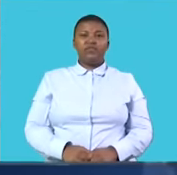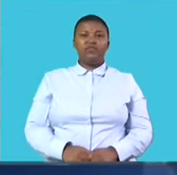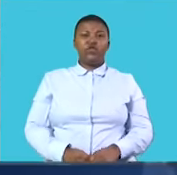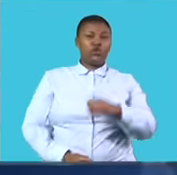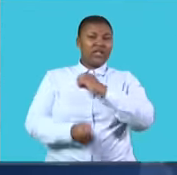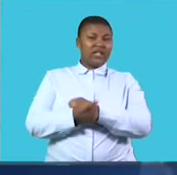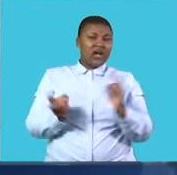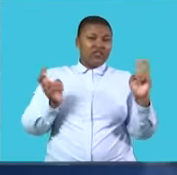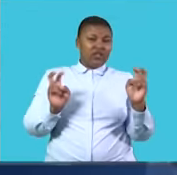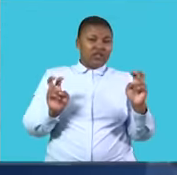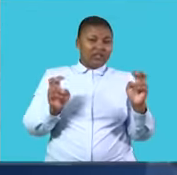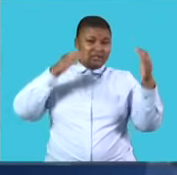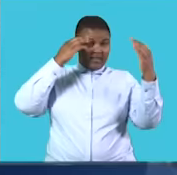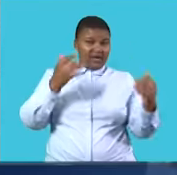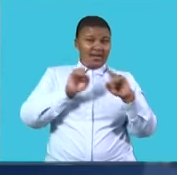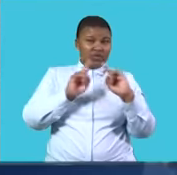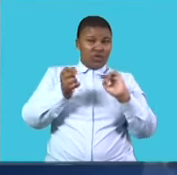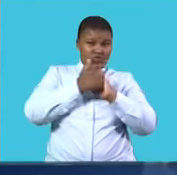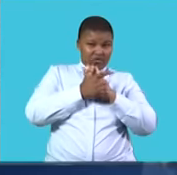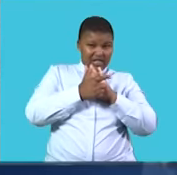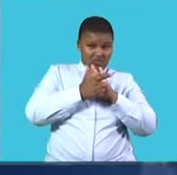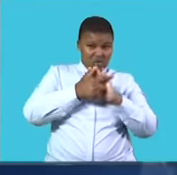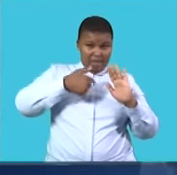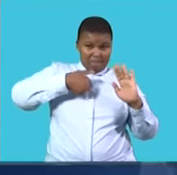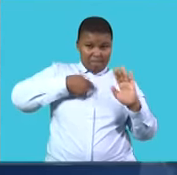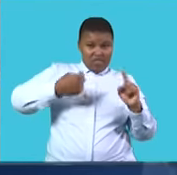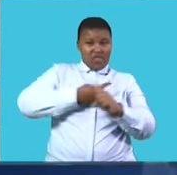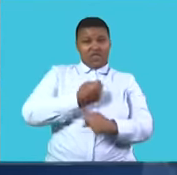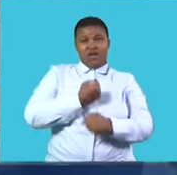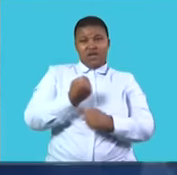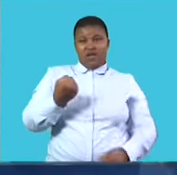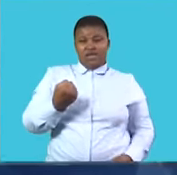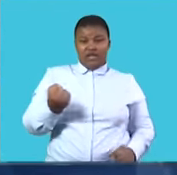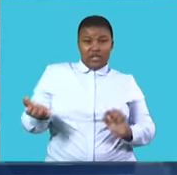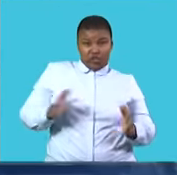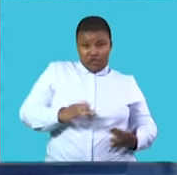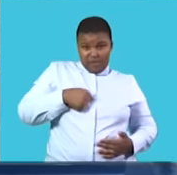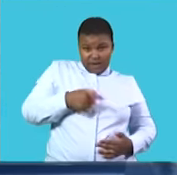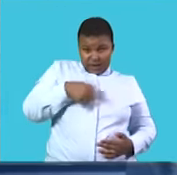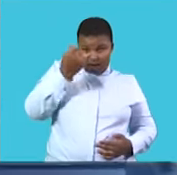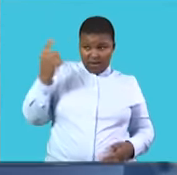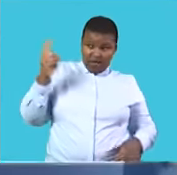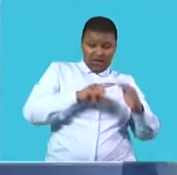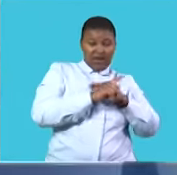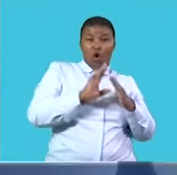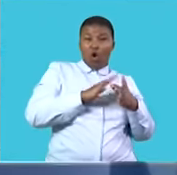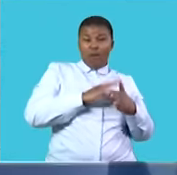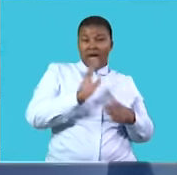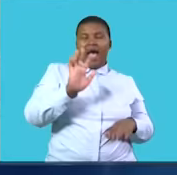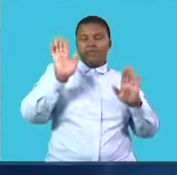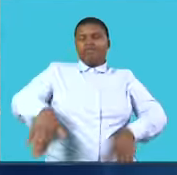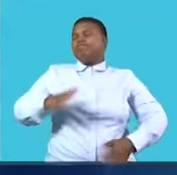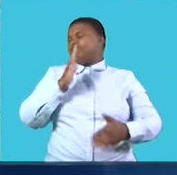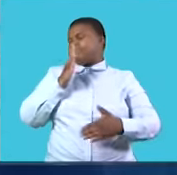kuzokwenzeka kanjani, kodwa ukho umthetho ozophula, kodwa ngithi uyongena ngifile ngoba yabona nje ngicine kanjalo